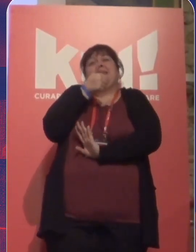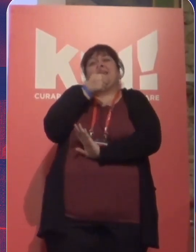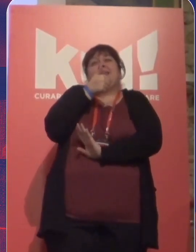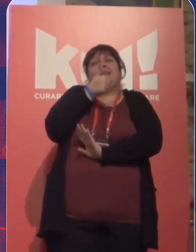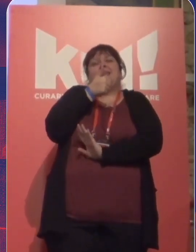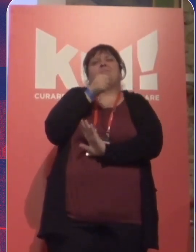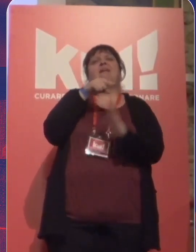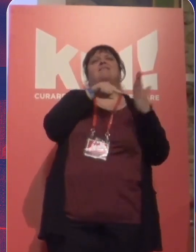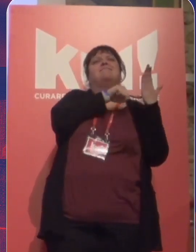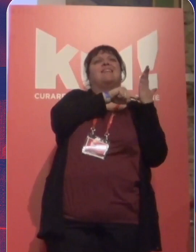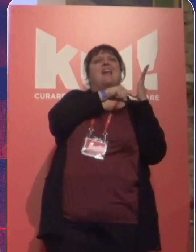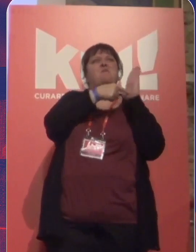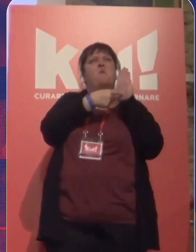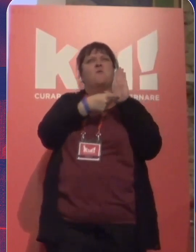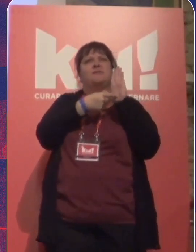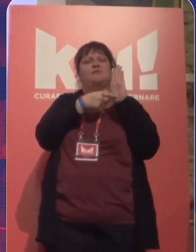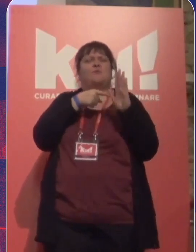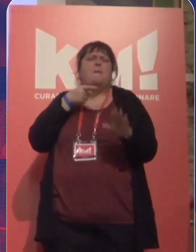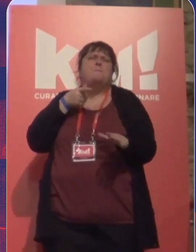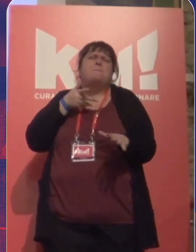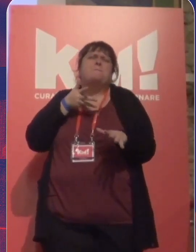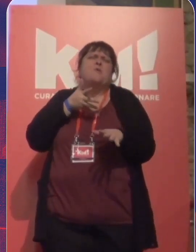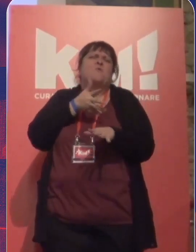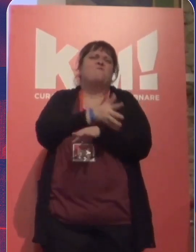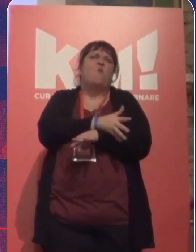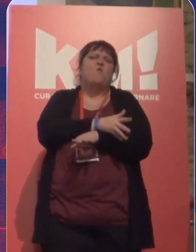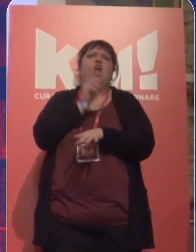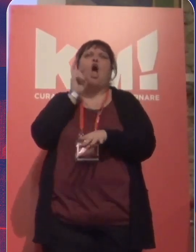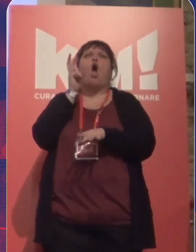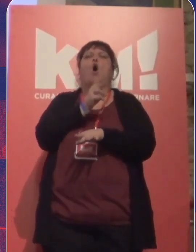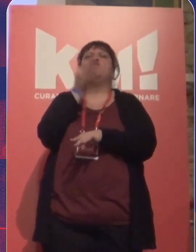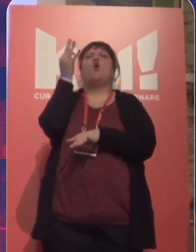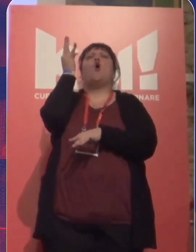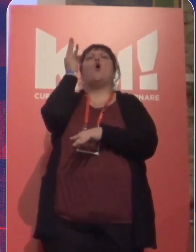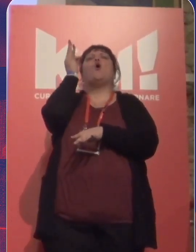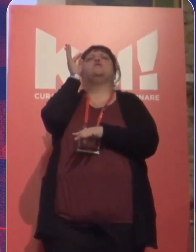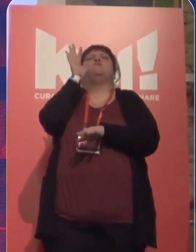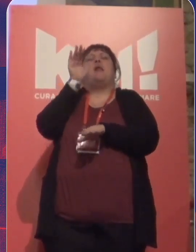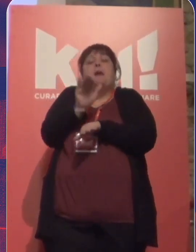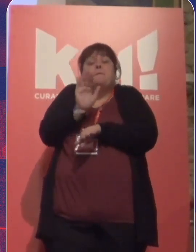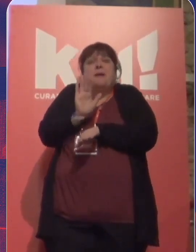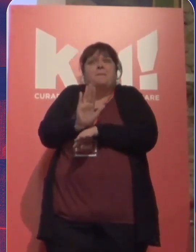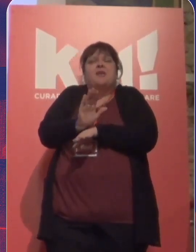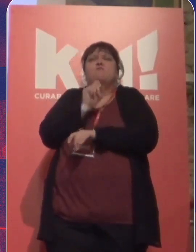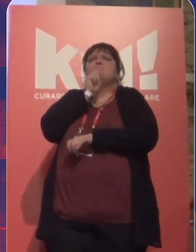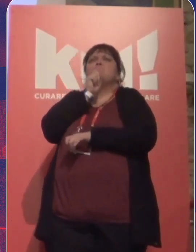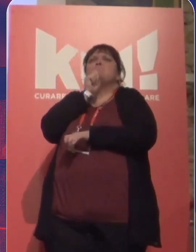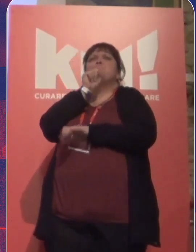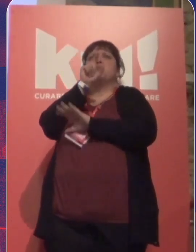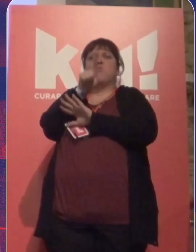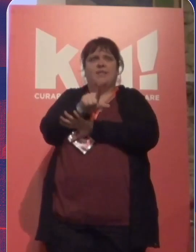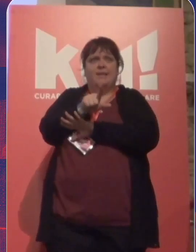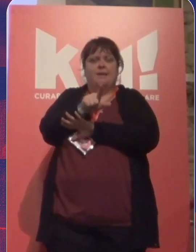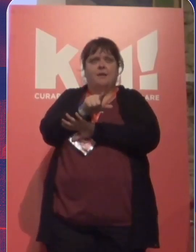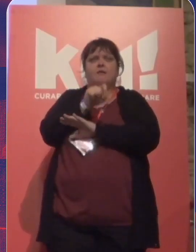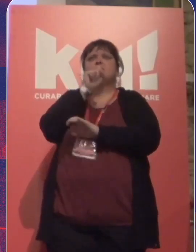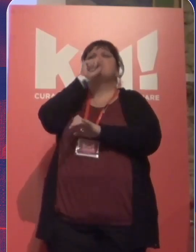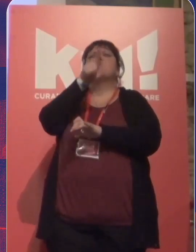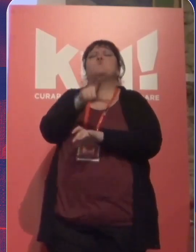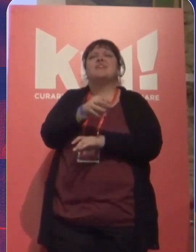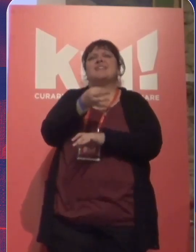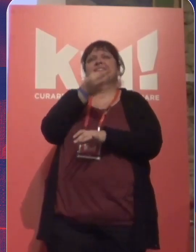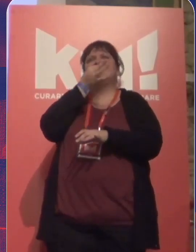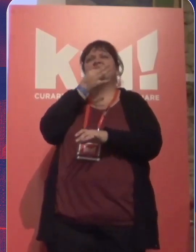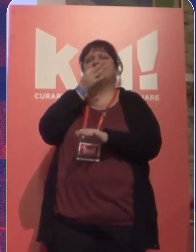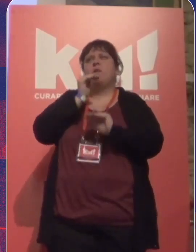proprio dell'odio originario del bambino cioè sputare vuol dire appunto tenere lontano ciò che causa